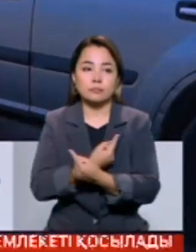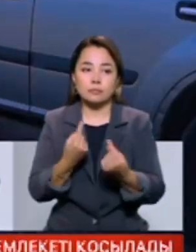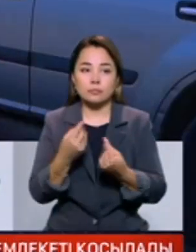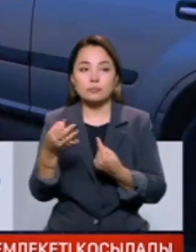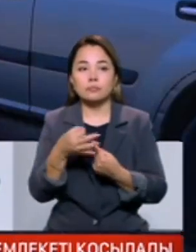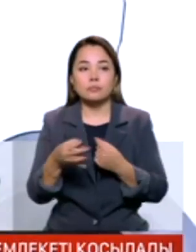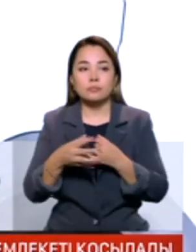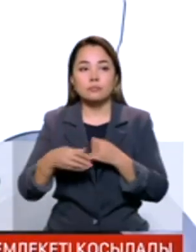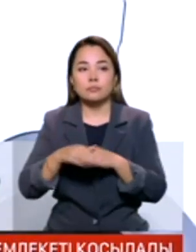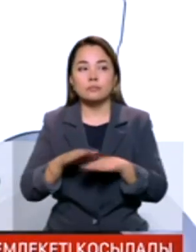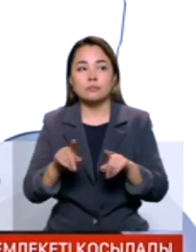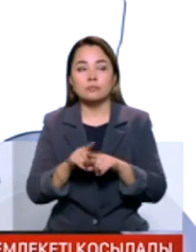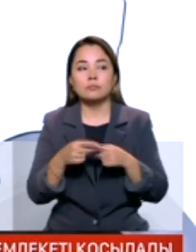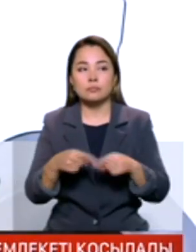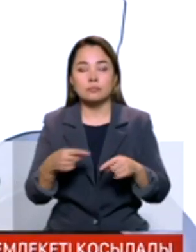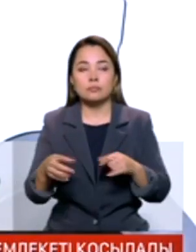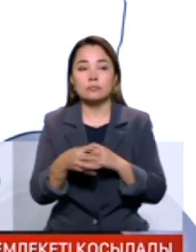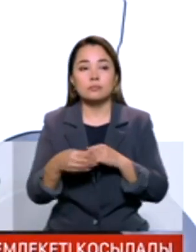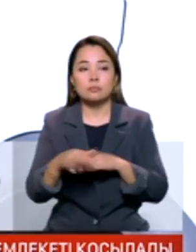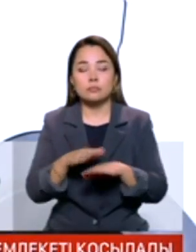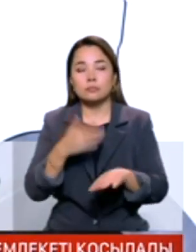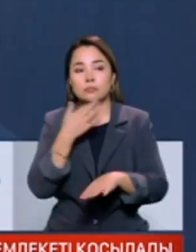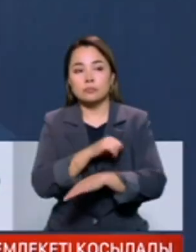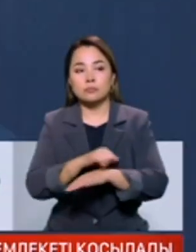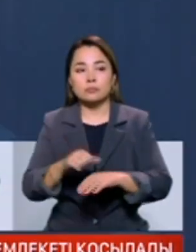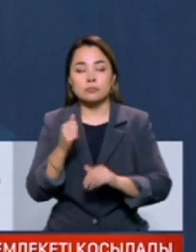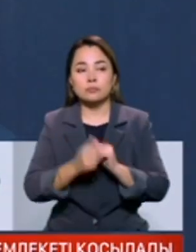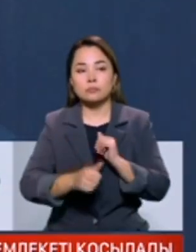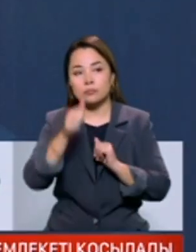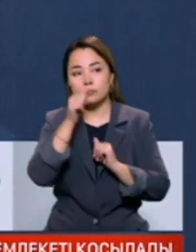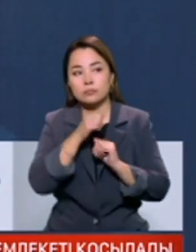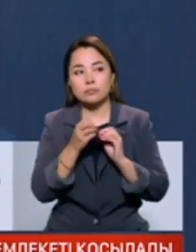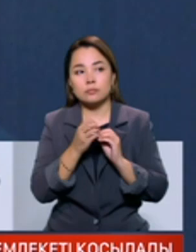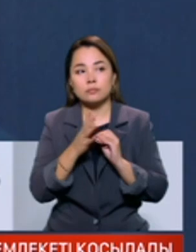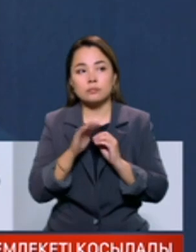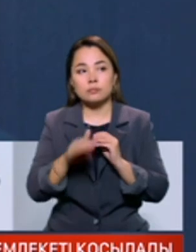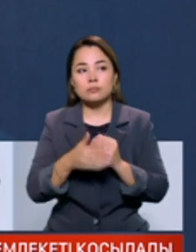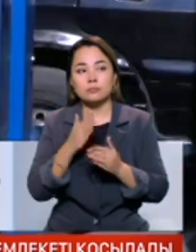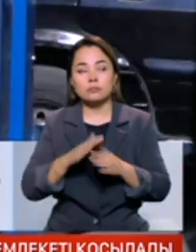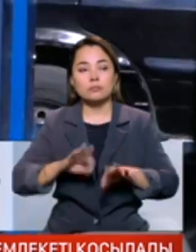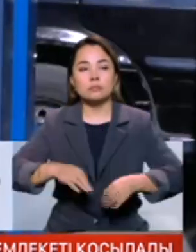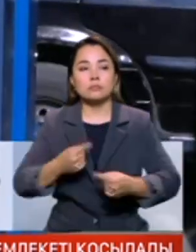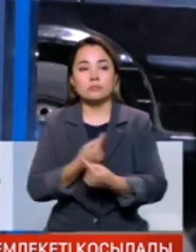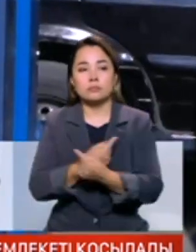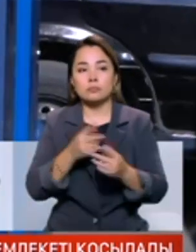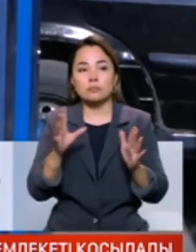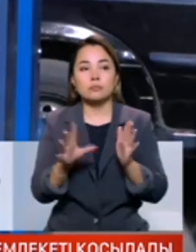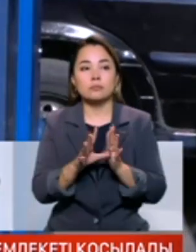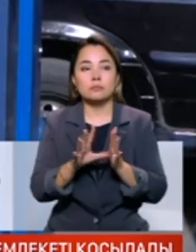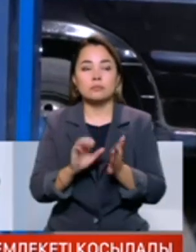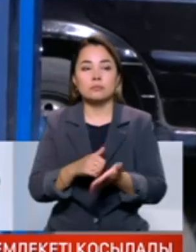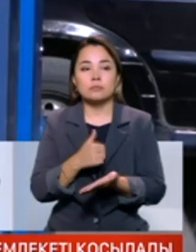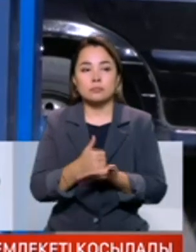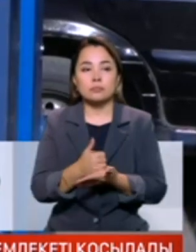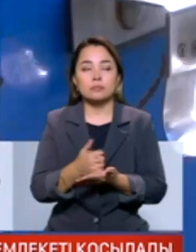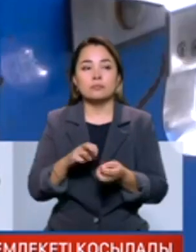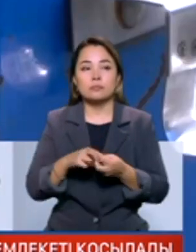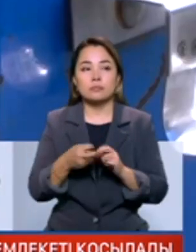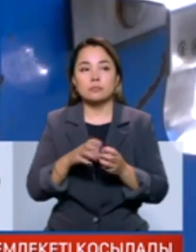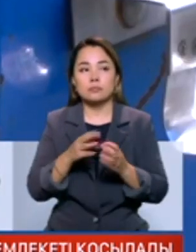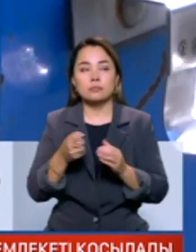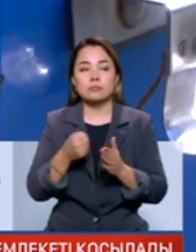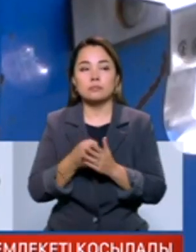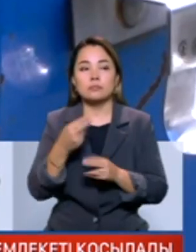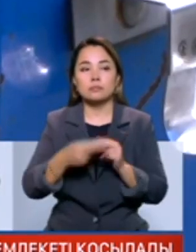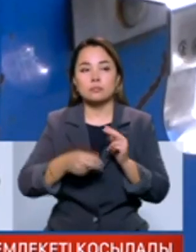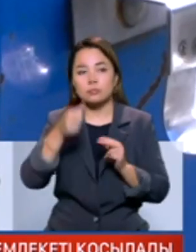облыс аумағына еліміздің басқа өңірлері мен шетелдерден ай сайын 15 мыңға жуық көлік кіреді. Энергетика басқармасындағылар мәселе тек ай соңына